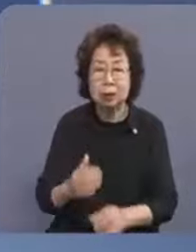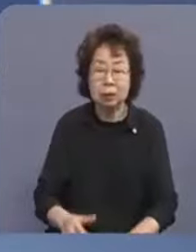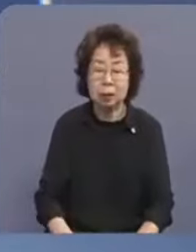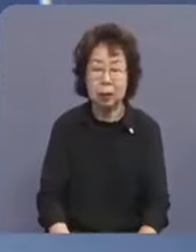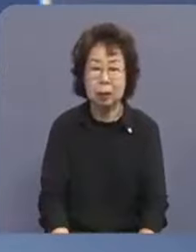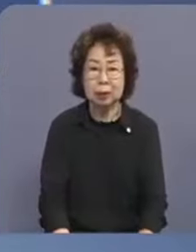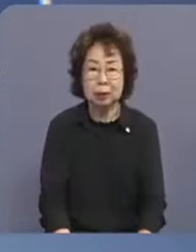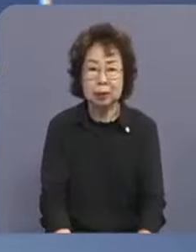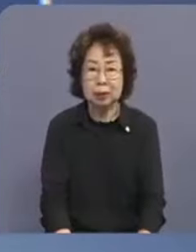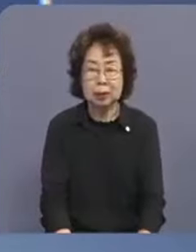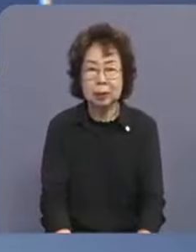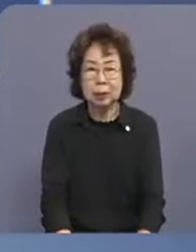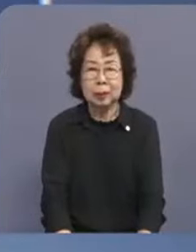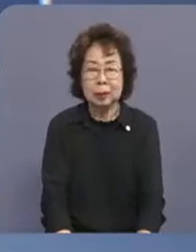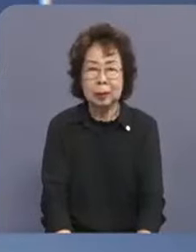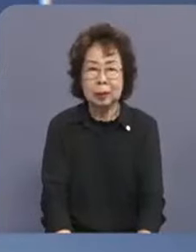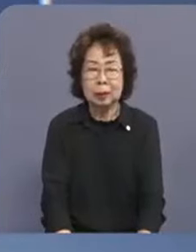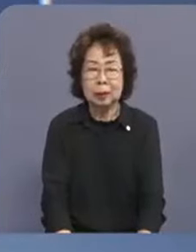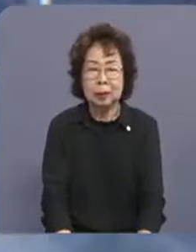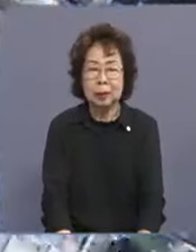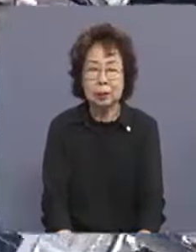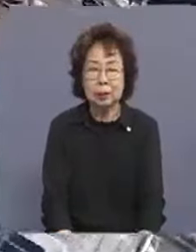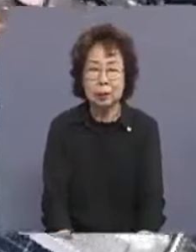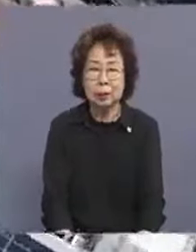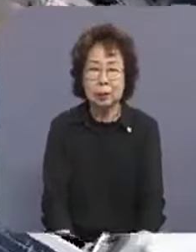보도에 김아란의 기자입니다.